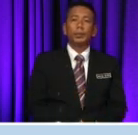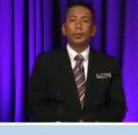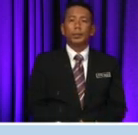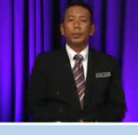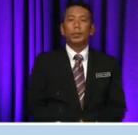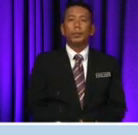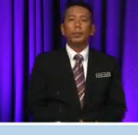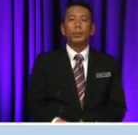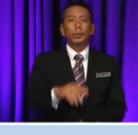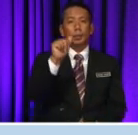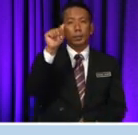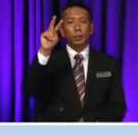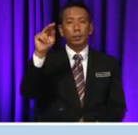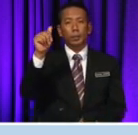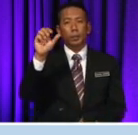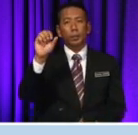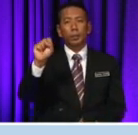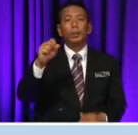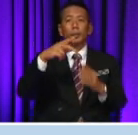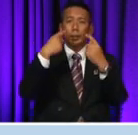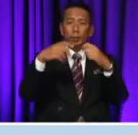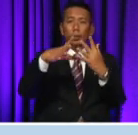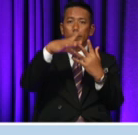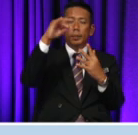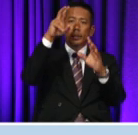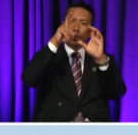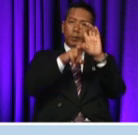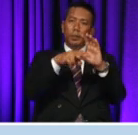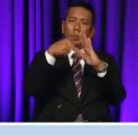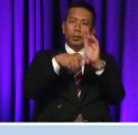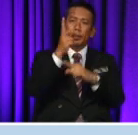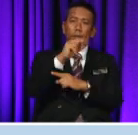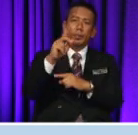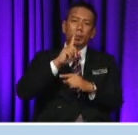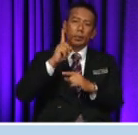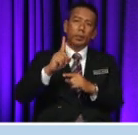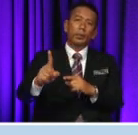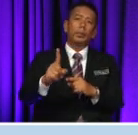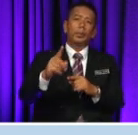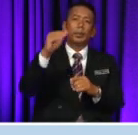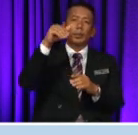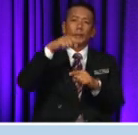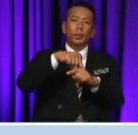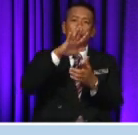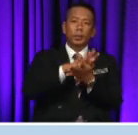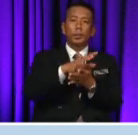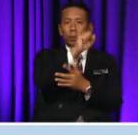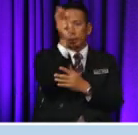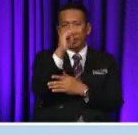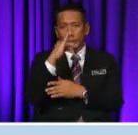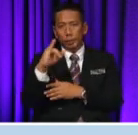Ana setelah dilantik sebagai pengurusi persatuan agama Islam di sekolahnya soalnya